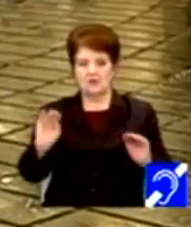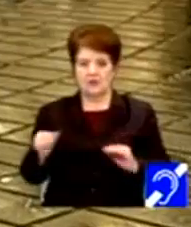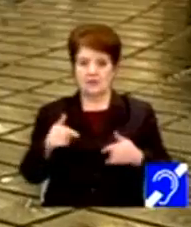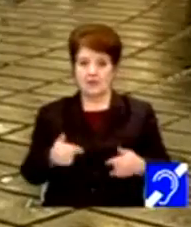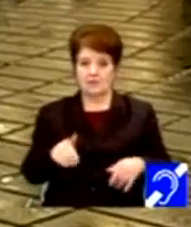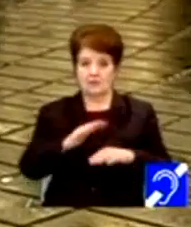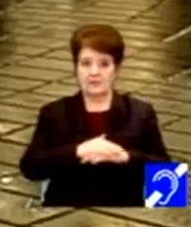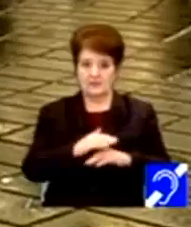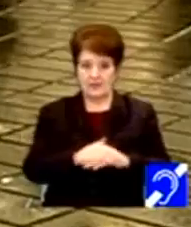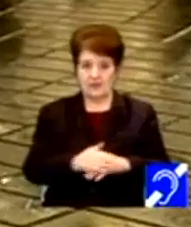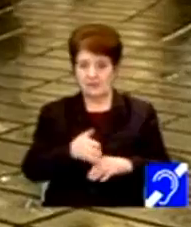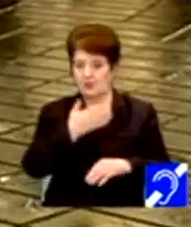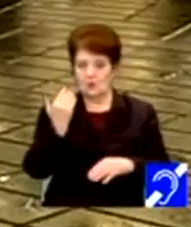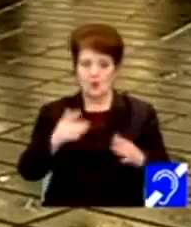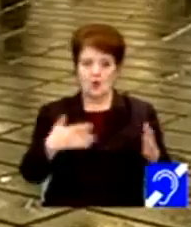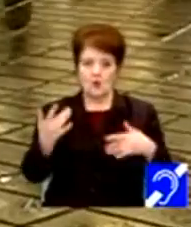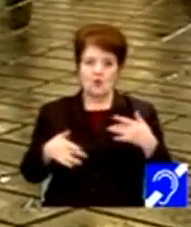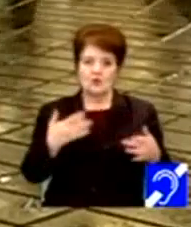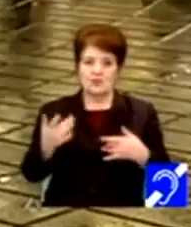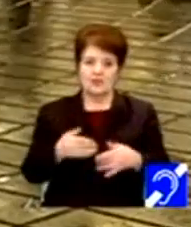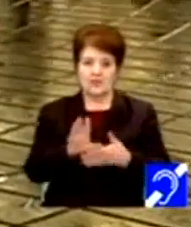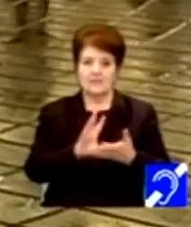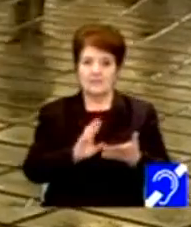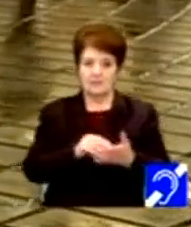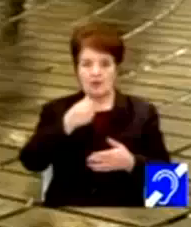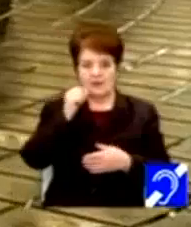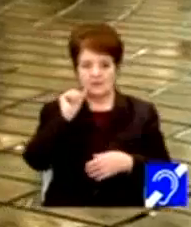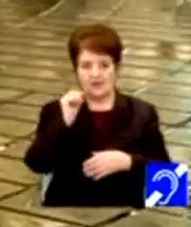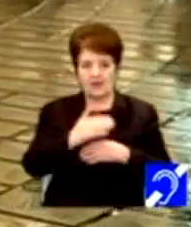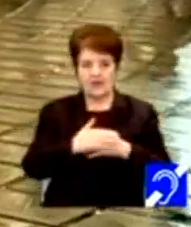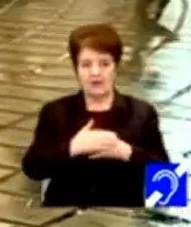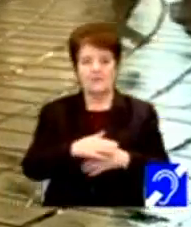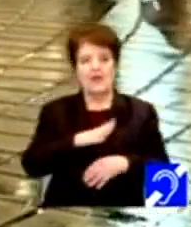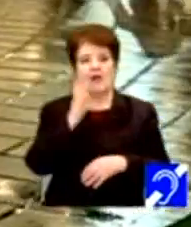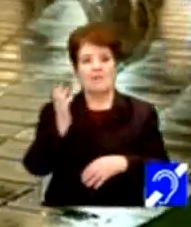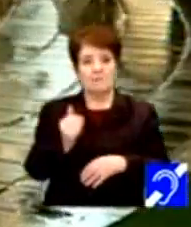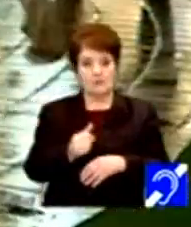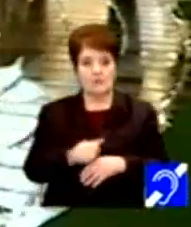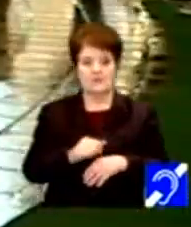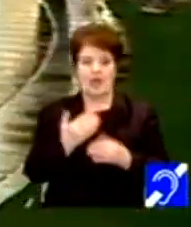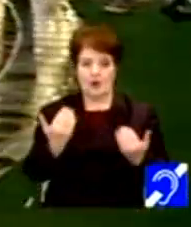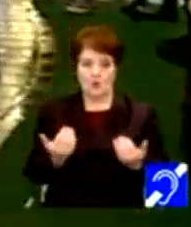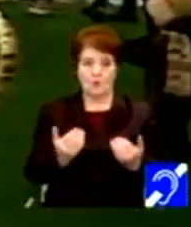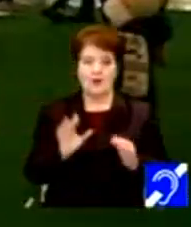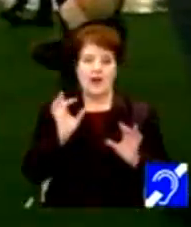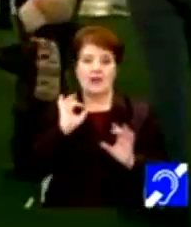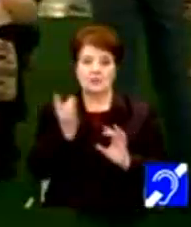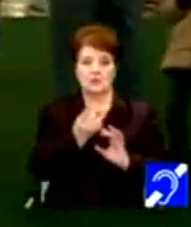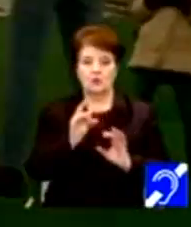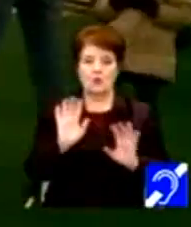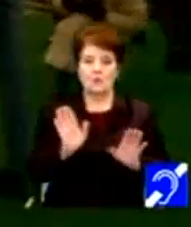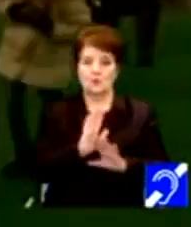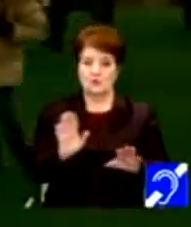seară aici nu este un concert ca de exemplu aseară în ajun de Crăciun a fost unul, acum răsună muzica doar